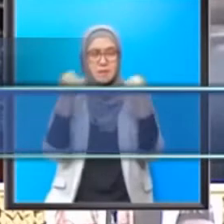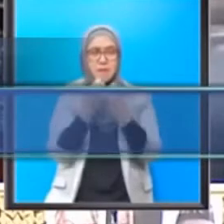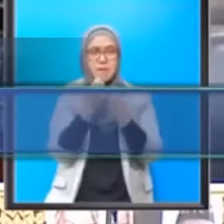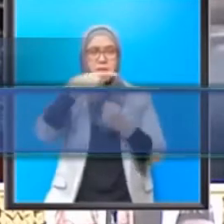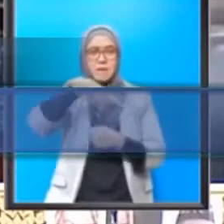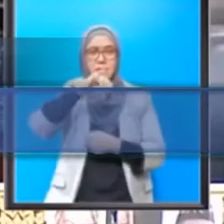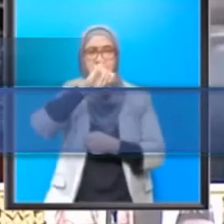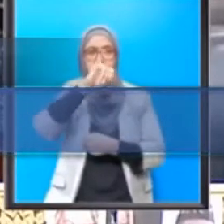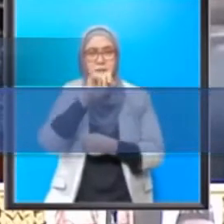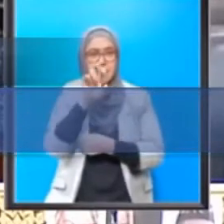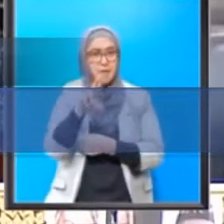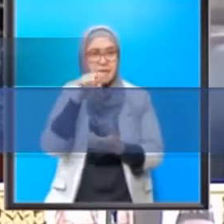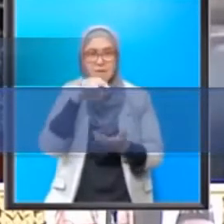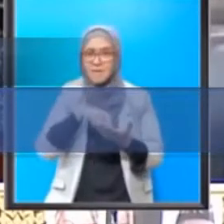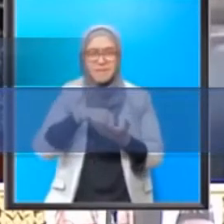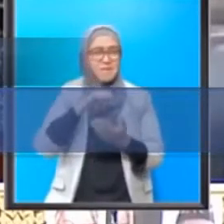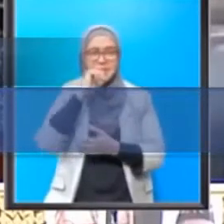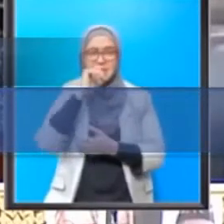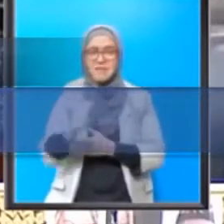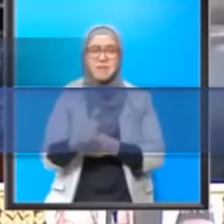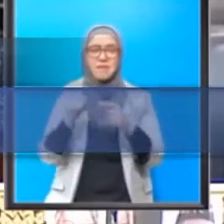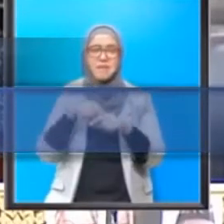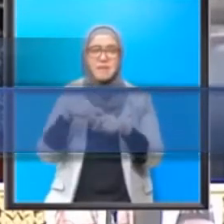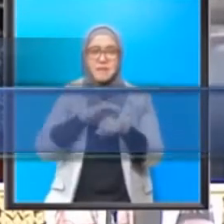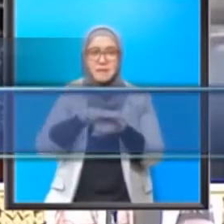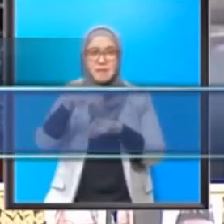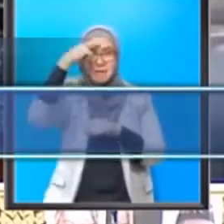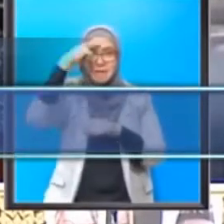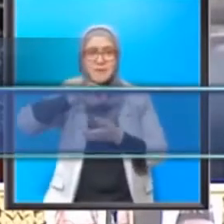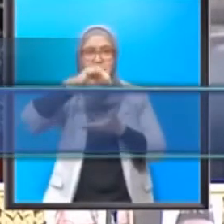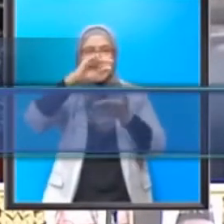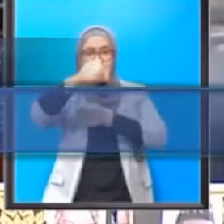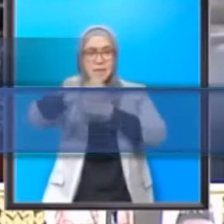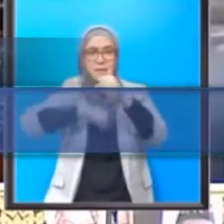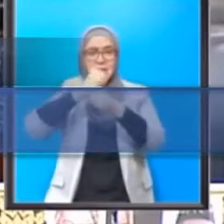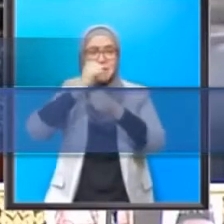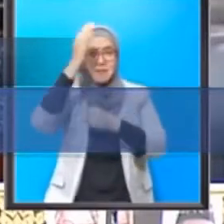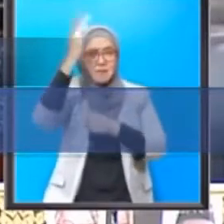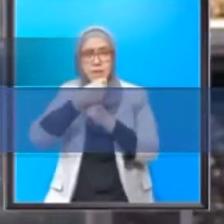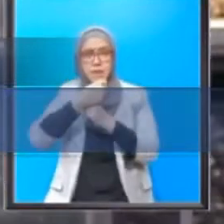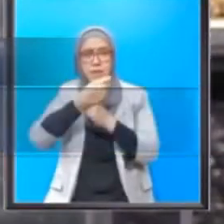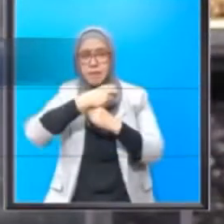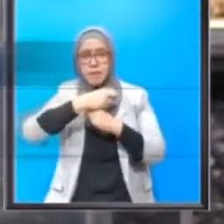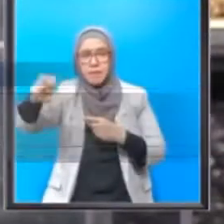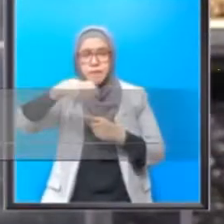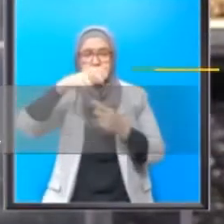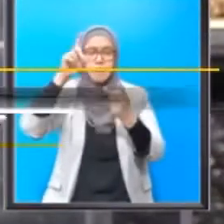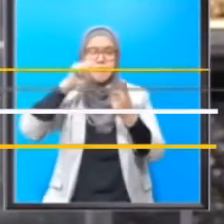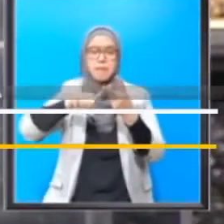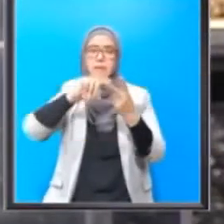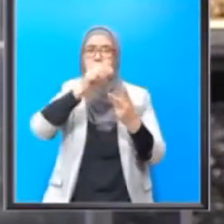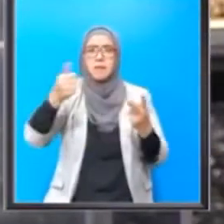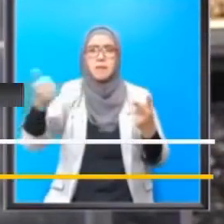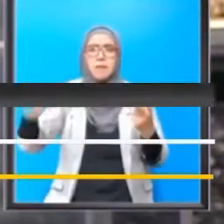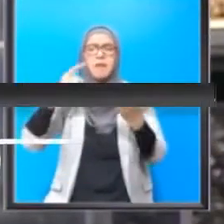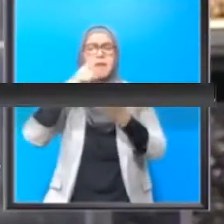tidak memberi kesan kepada bekalan mereka untuk tahun depan, iaitu bekalan untuk kerajaan Malaysia. 凯里